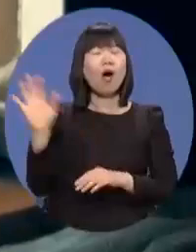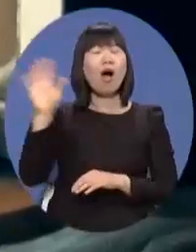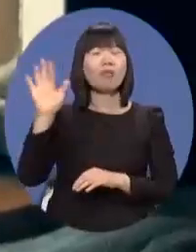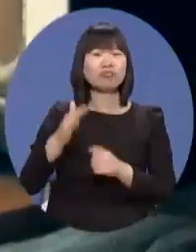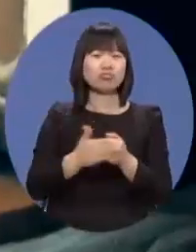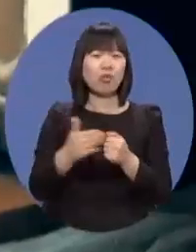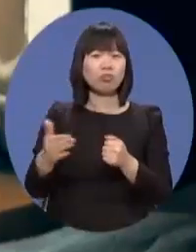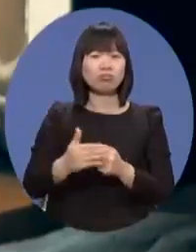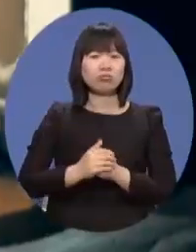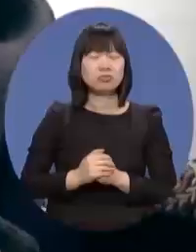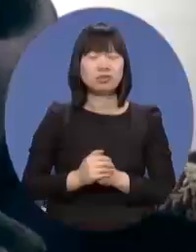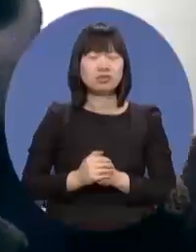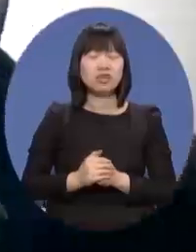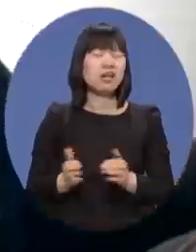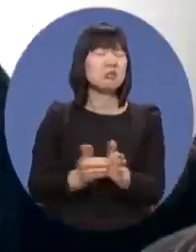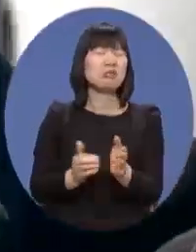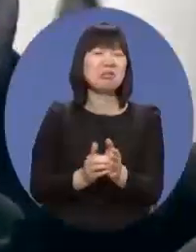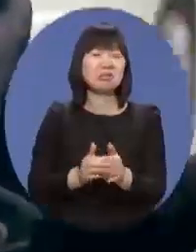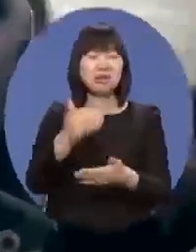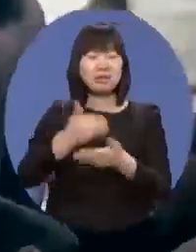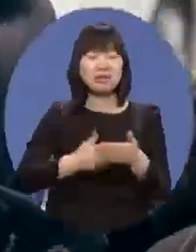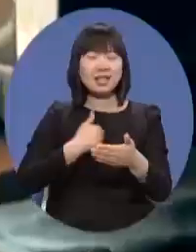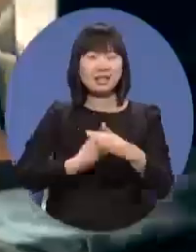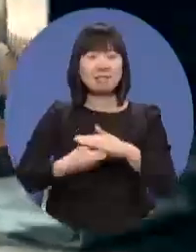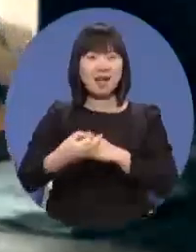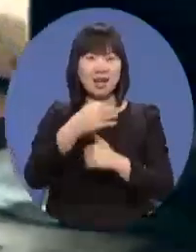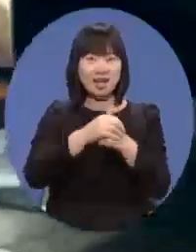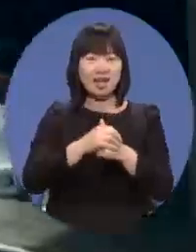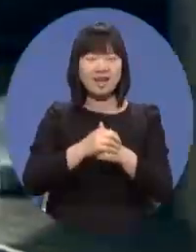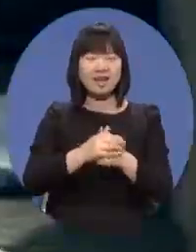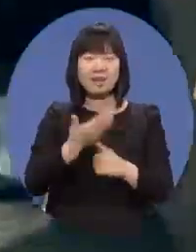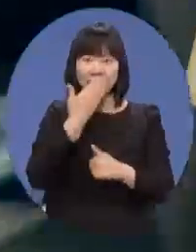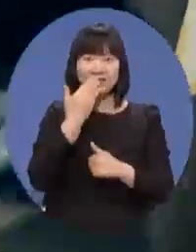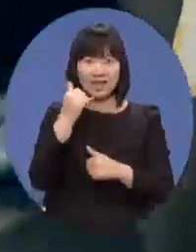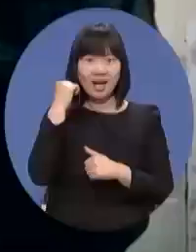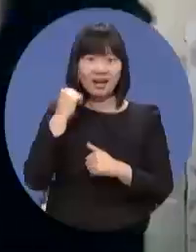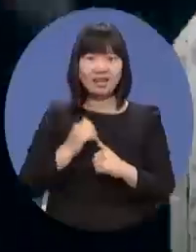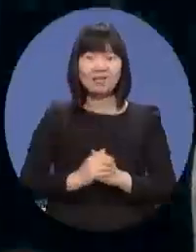그렇지. 됐어. 나머지 내가 낼게. 먹자.